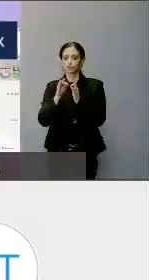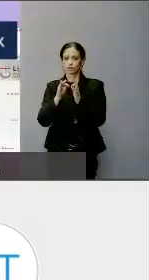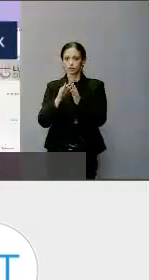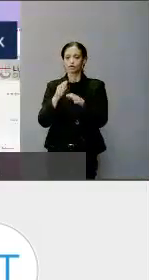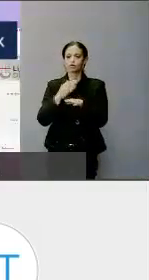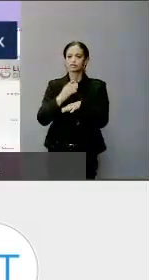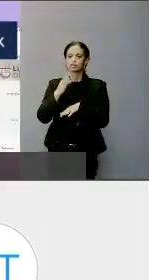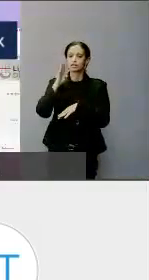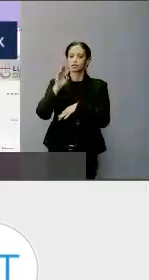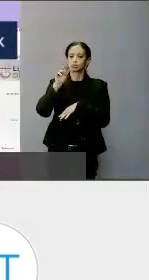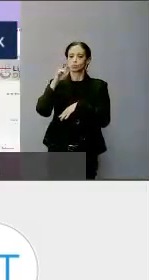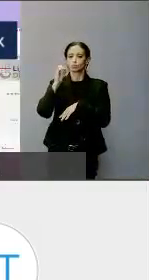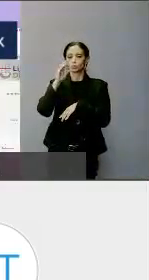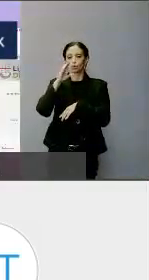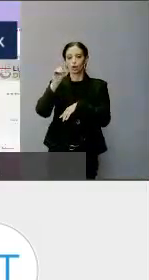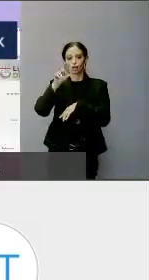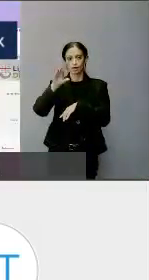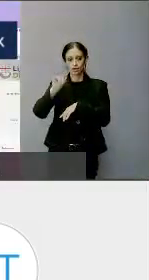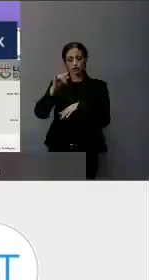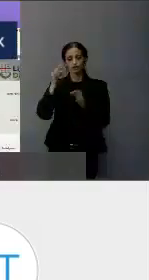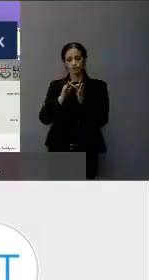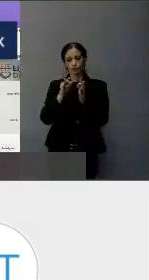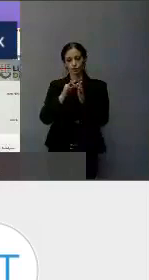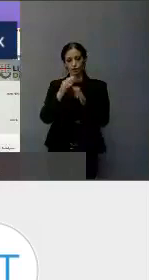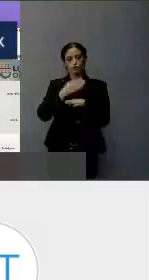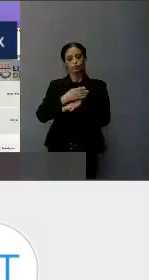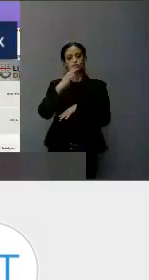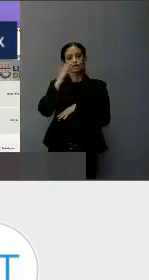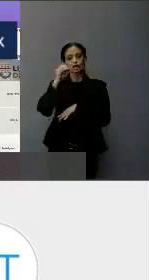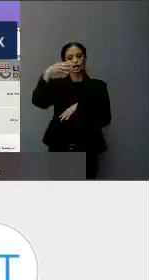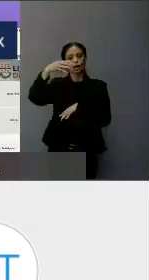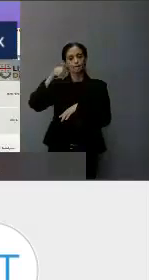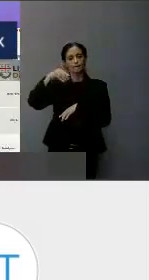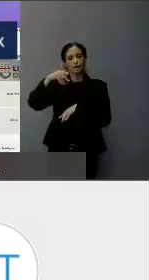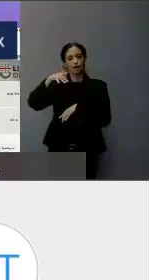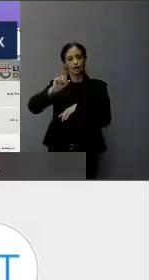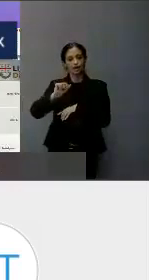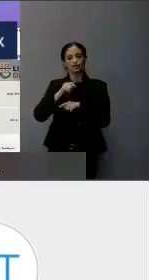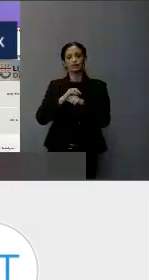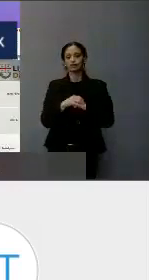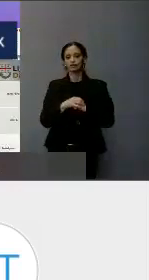consigliera bruccoleri favorevole scegliere campanella